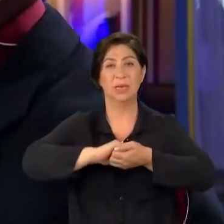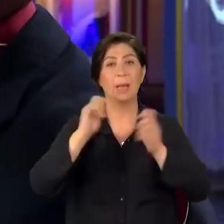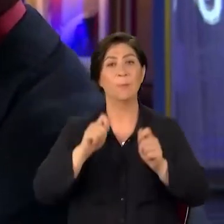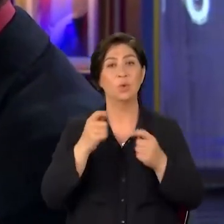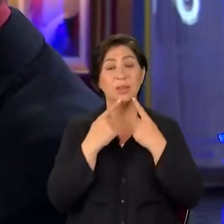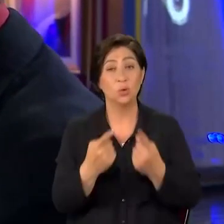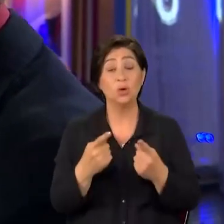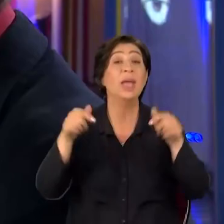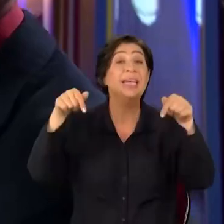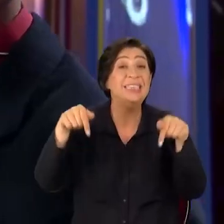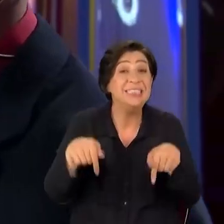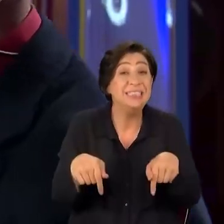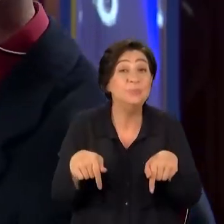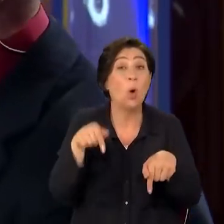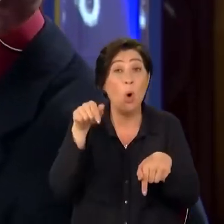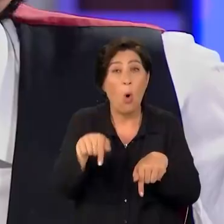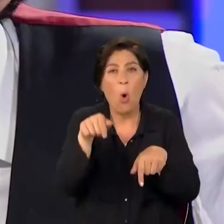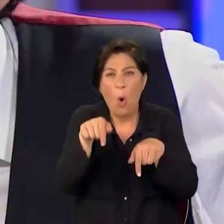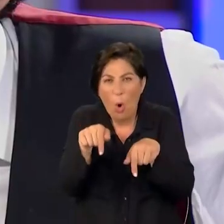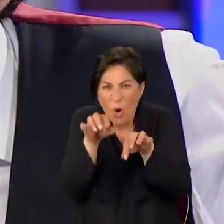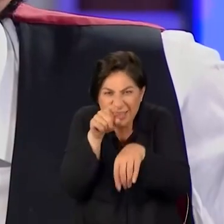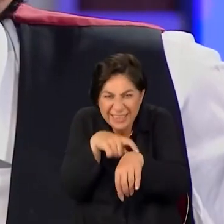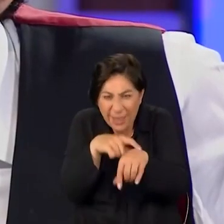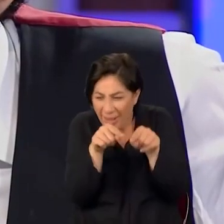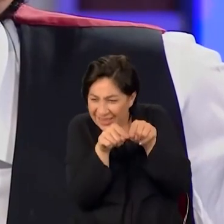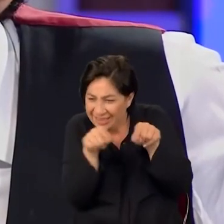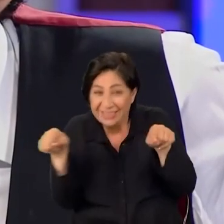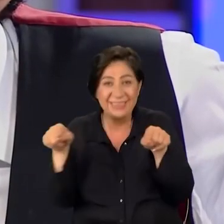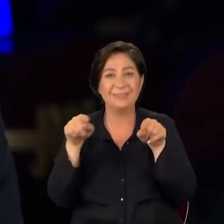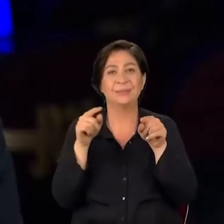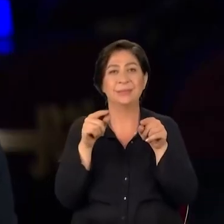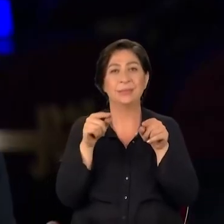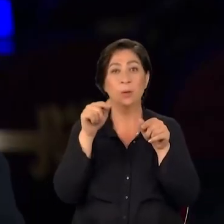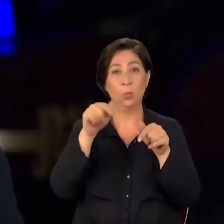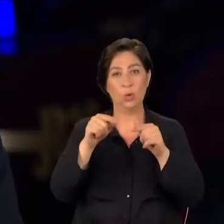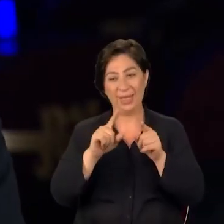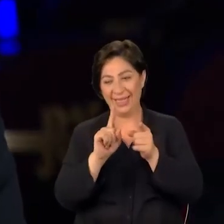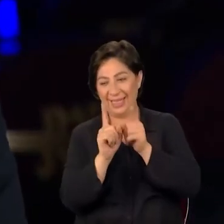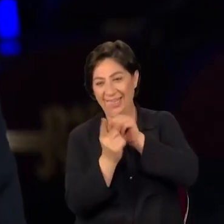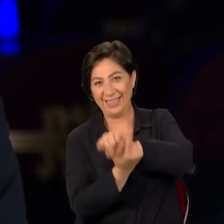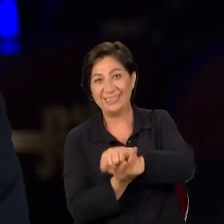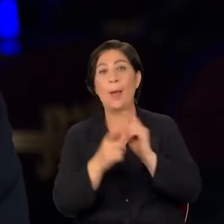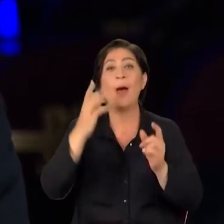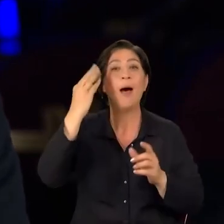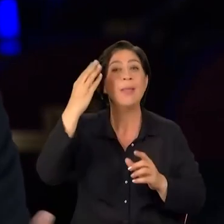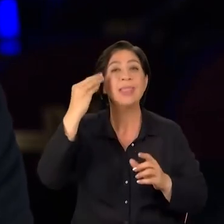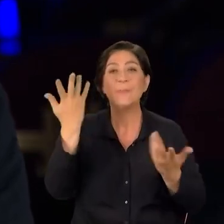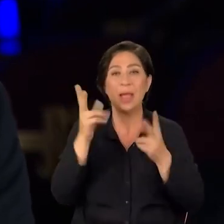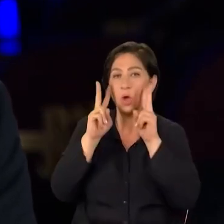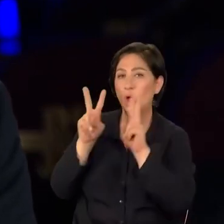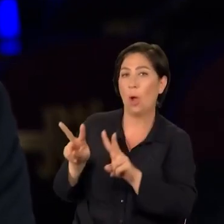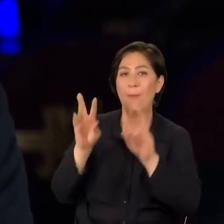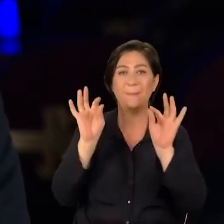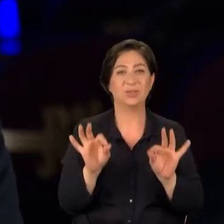işbirliği yapıyorlar deniyordu. Şimdi o tam da o hatların üzerinden, tam da o fay hatların üzerinden bu geçişkenliklerin